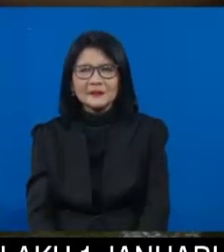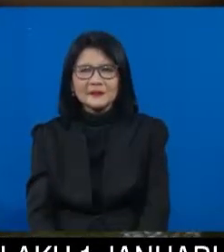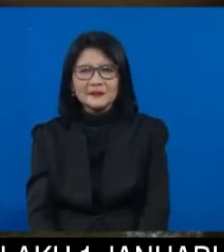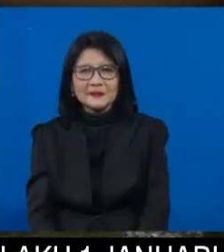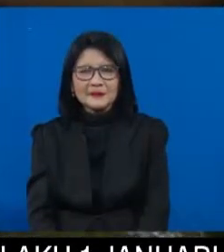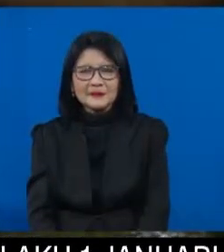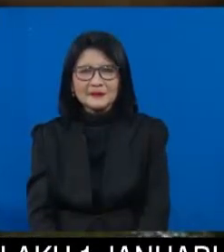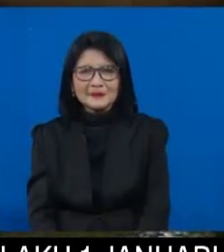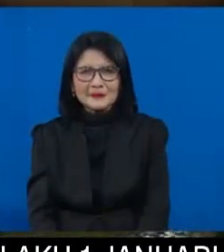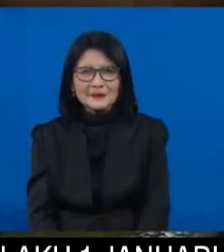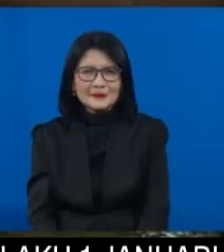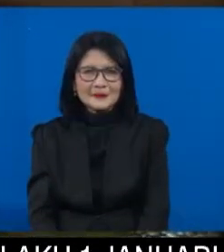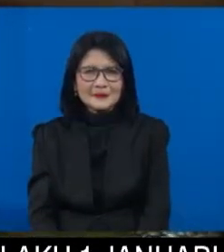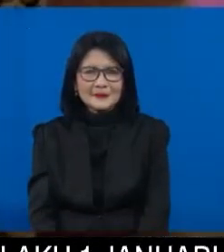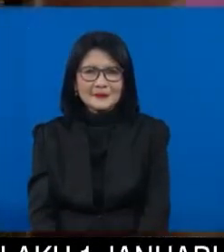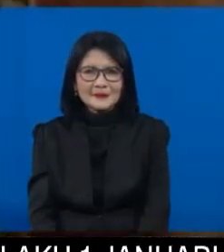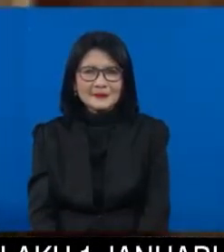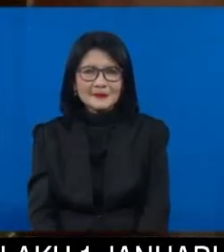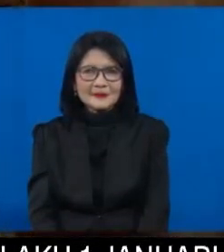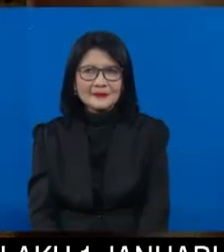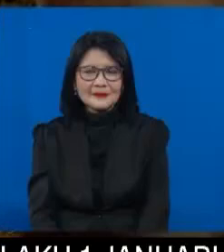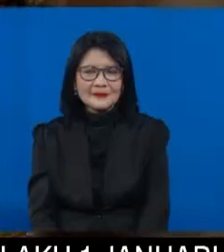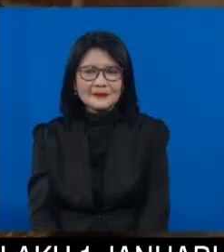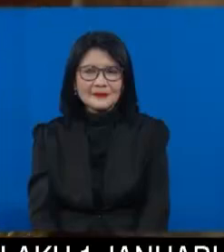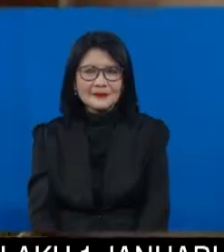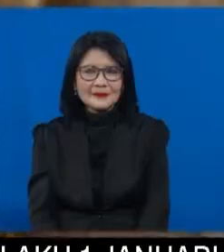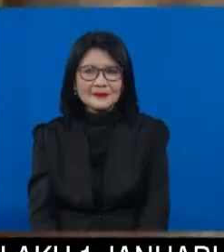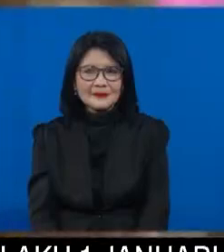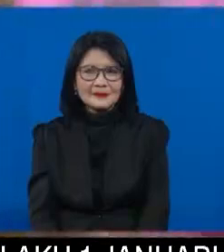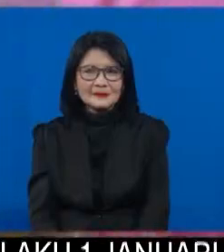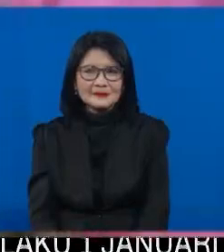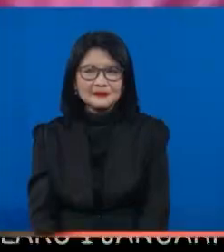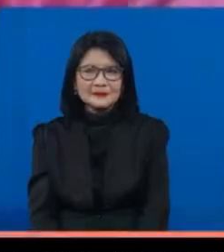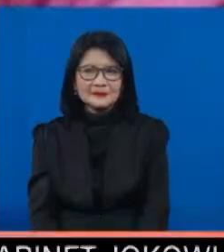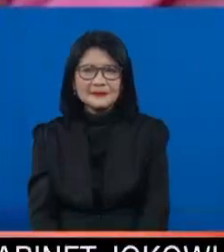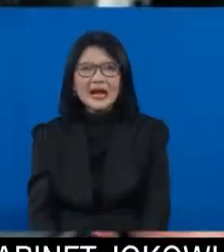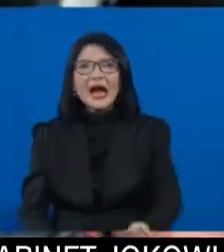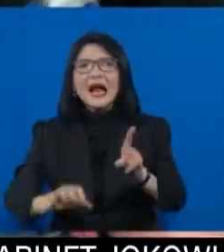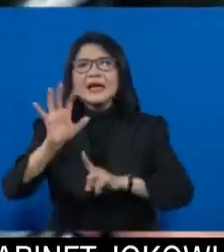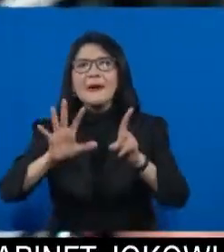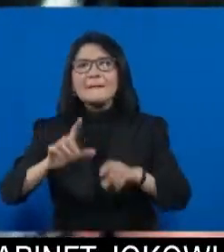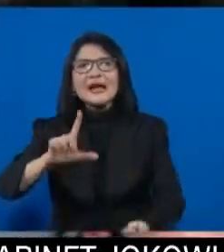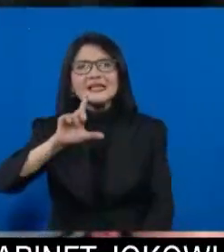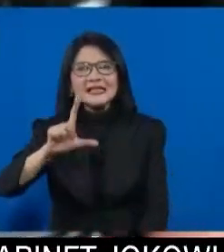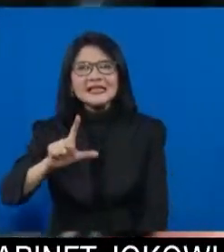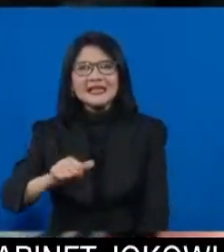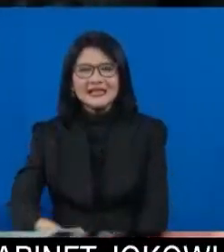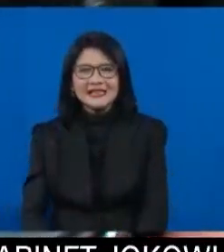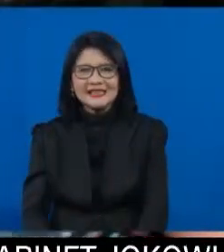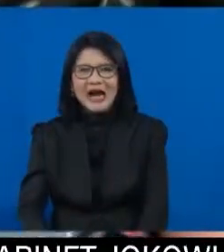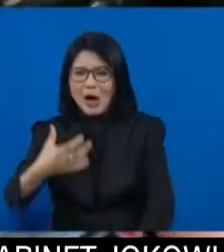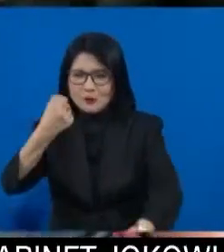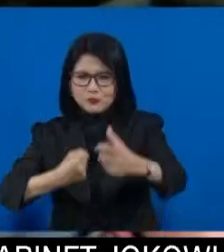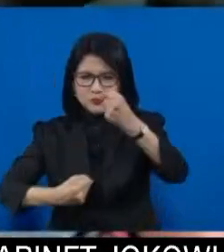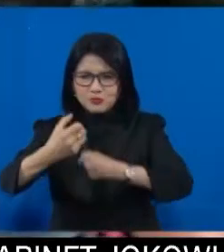Kata bapaknya, kenapa? Di bawah. Sebanyak 15 liter susu sapi menjadi hasil perahan susu